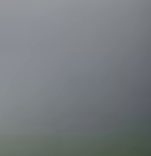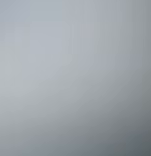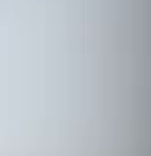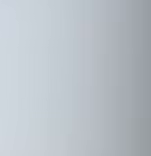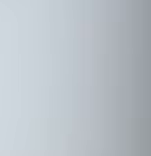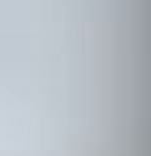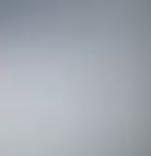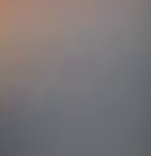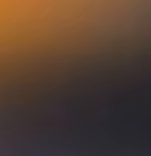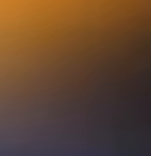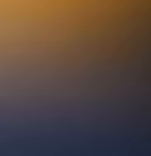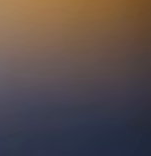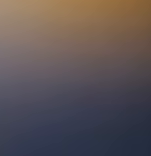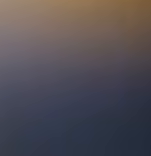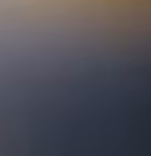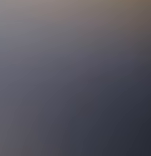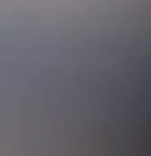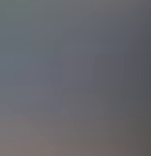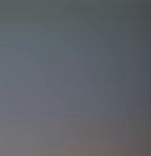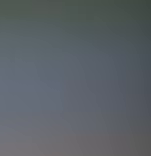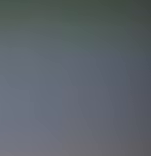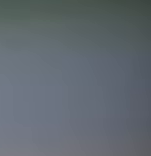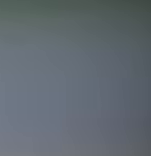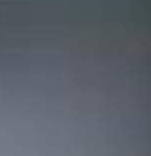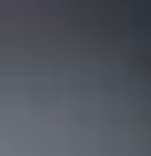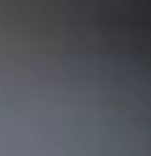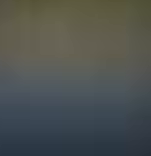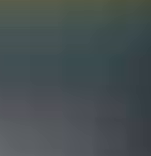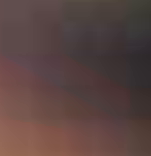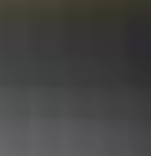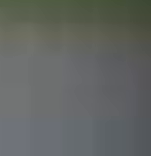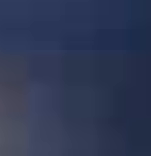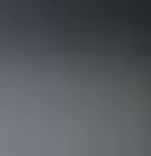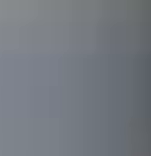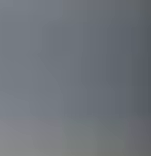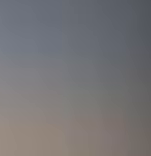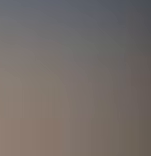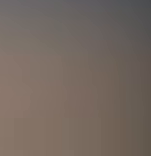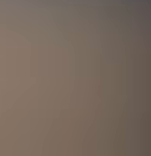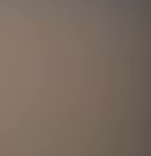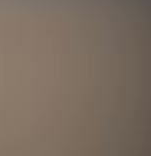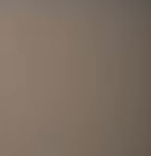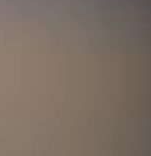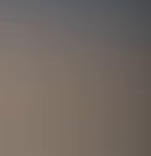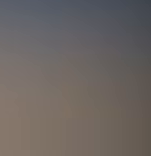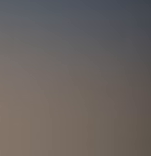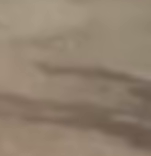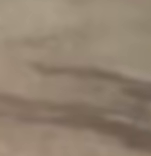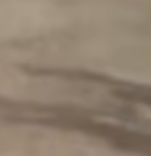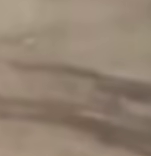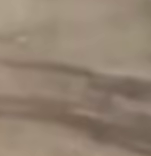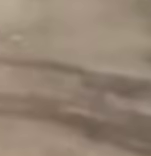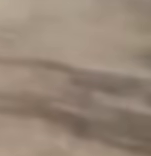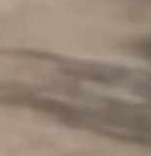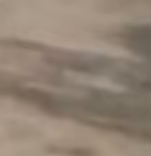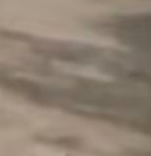Banyuasin. Besarnya kebakaran membuat api menyambar sebuah mobil milik warga yang terparkir tak jauh dari lokasi kebakaran.